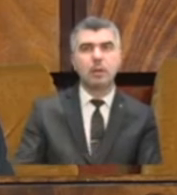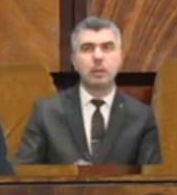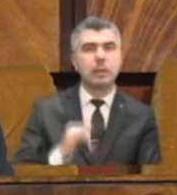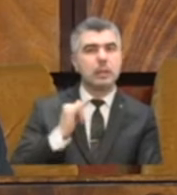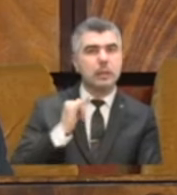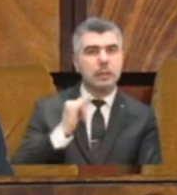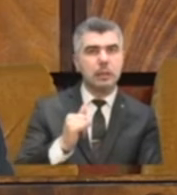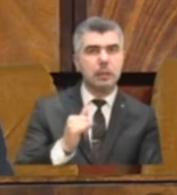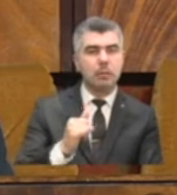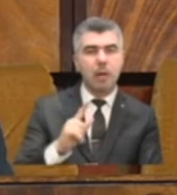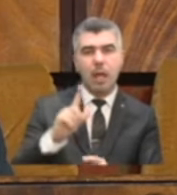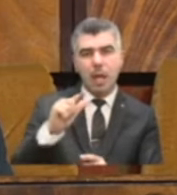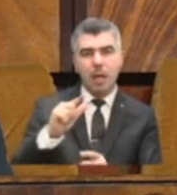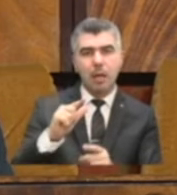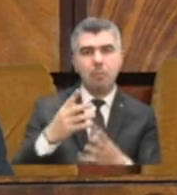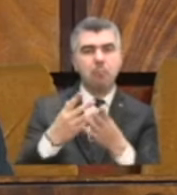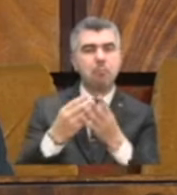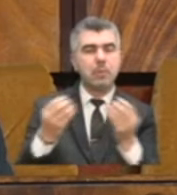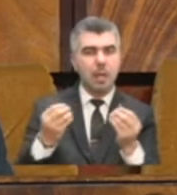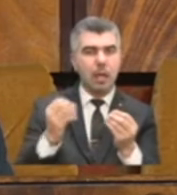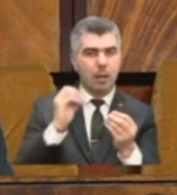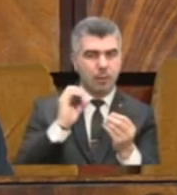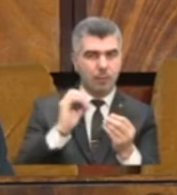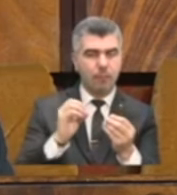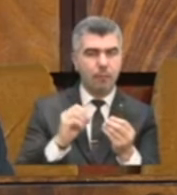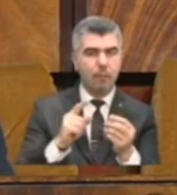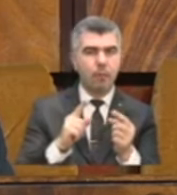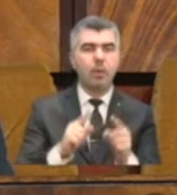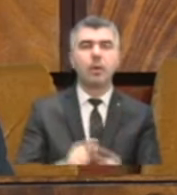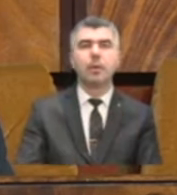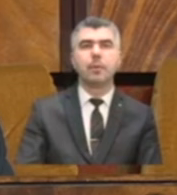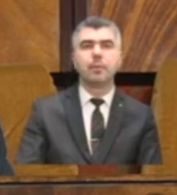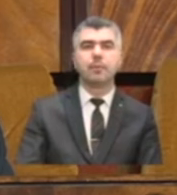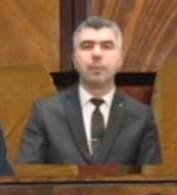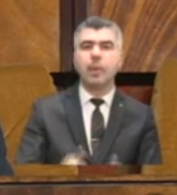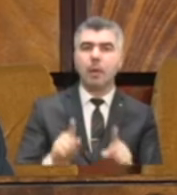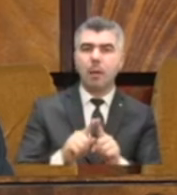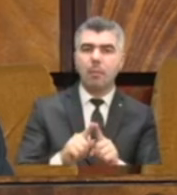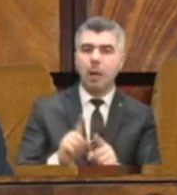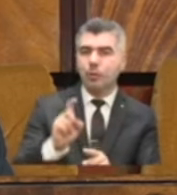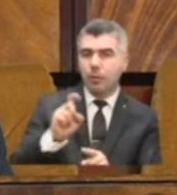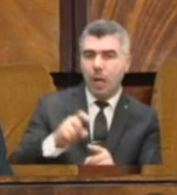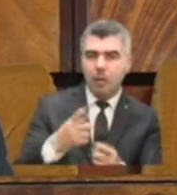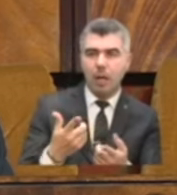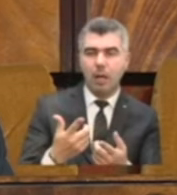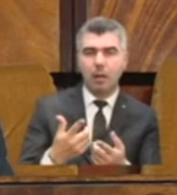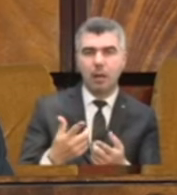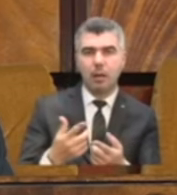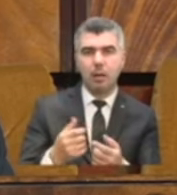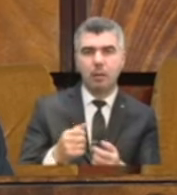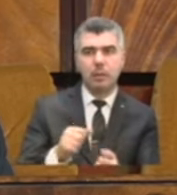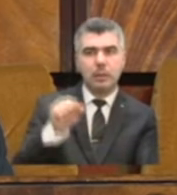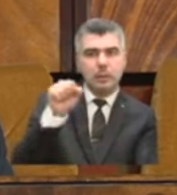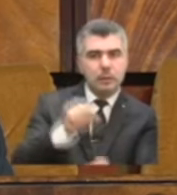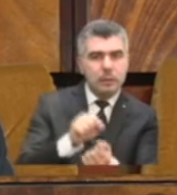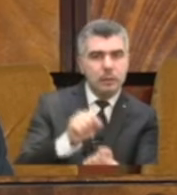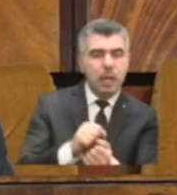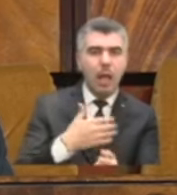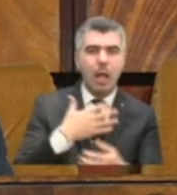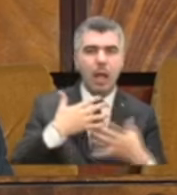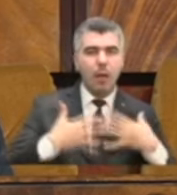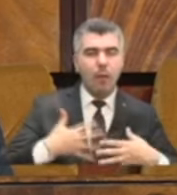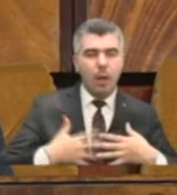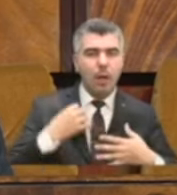مع مجموعة من القطاعات والخدمات اللي استحضر هنا، قطاع الدواجين، تربية الدواجين، هناك المصبانات، هناك